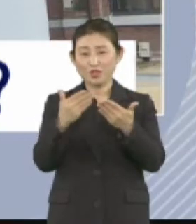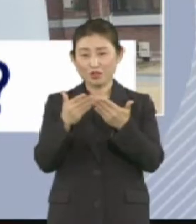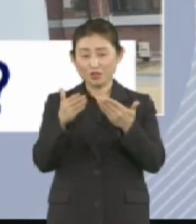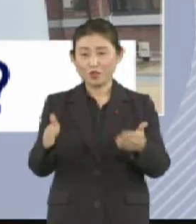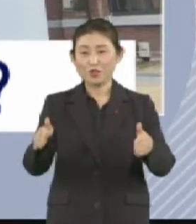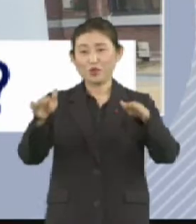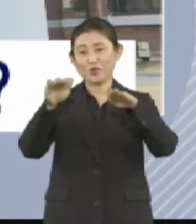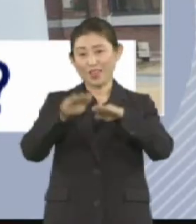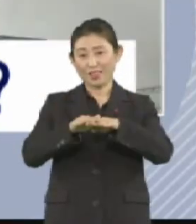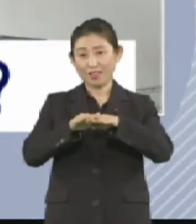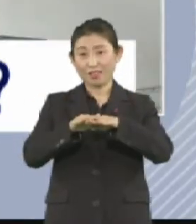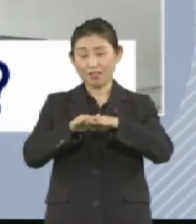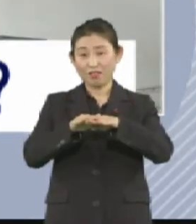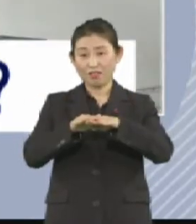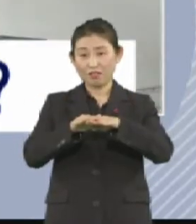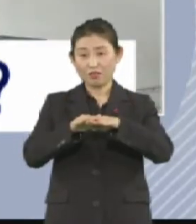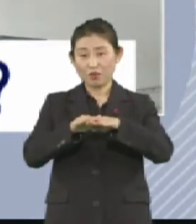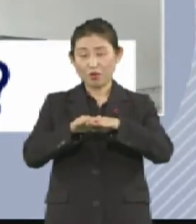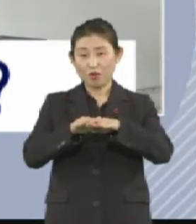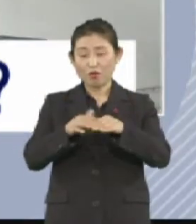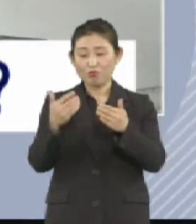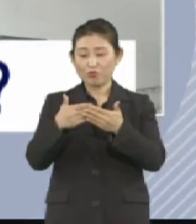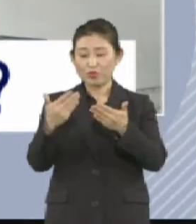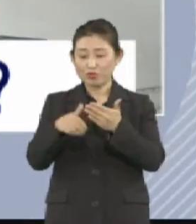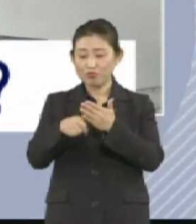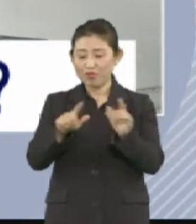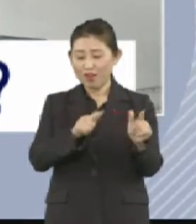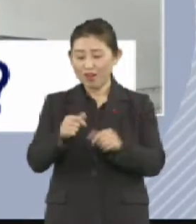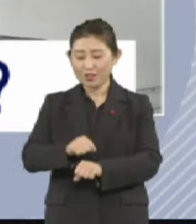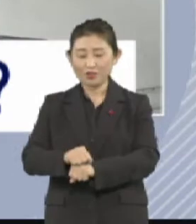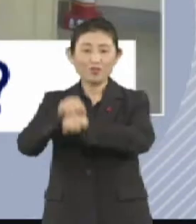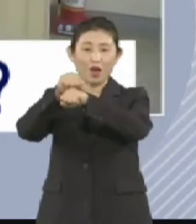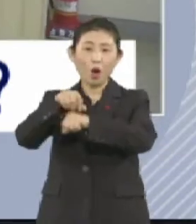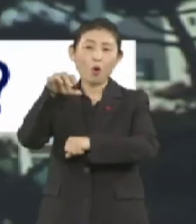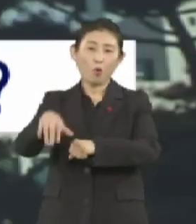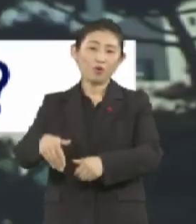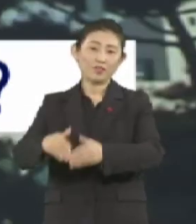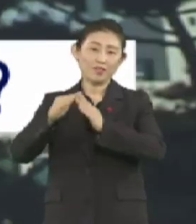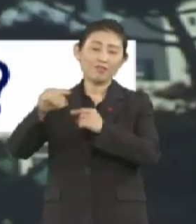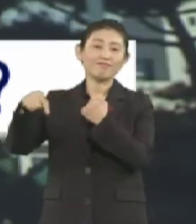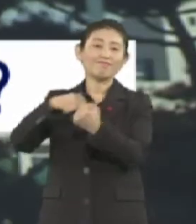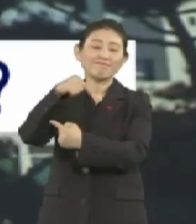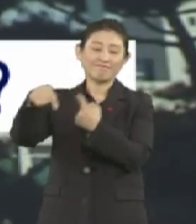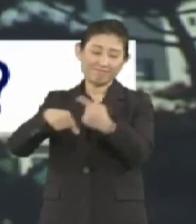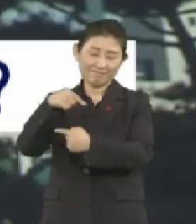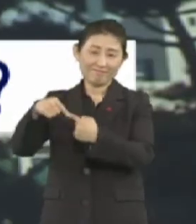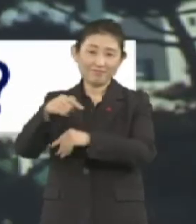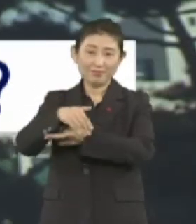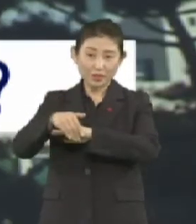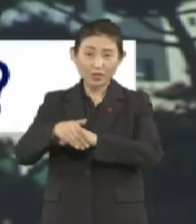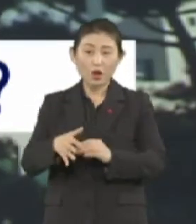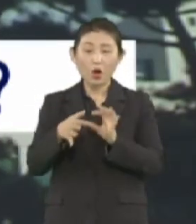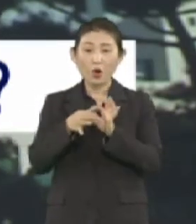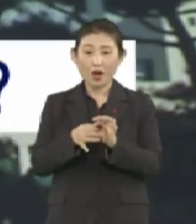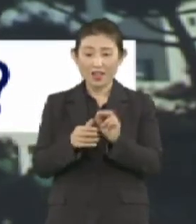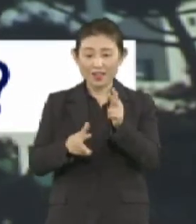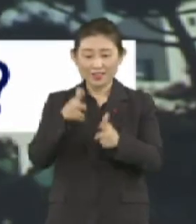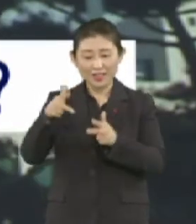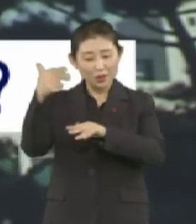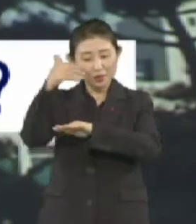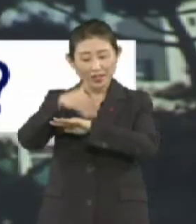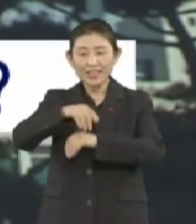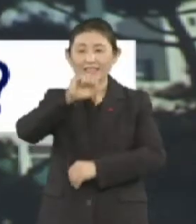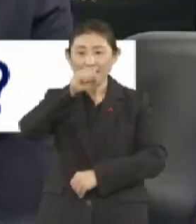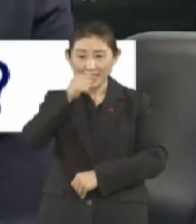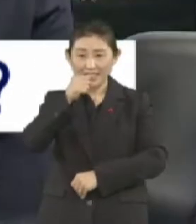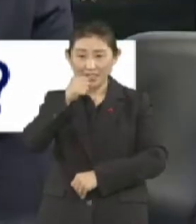국립현대미술관의 분원 형태인 수장고센터로 이곳을 조성해서 운영을 하기로 했고 관련된 사업 계획과